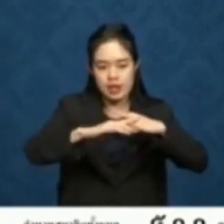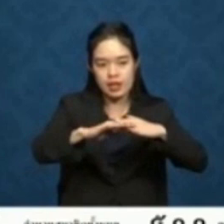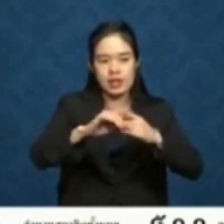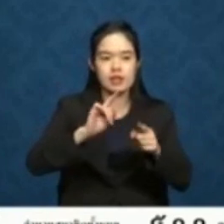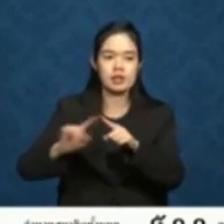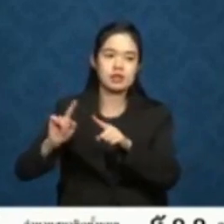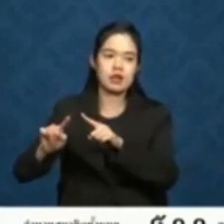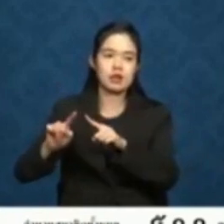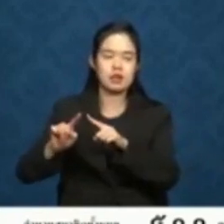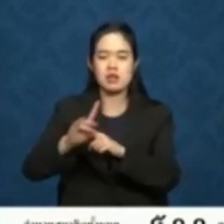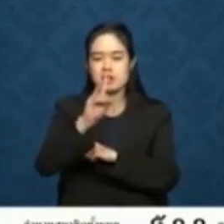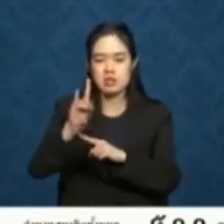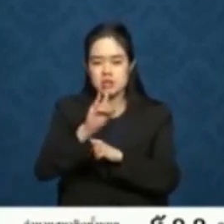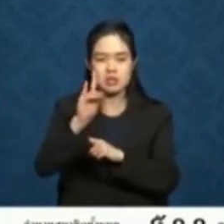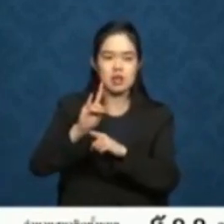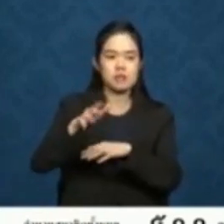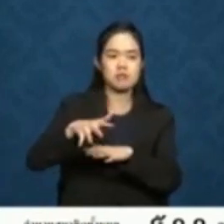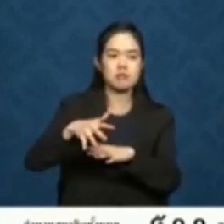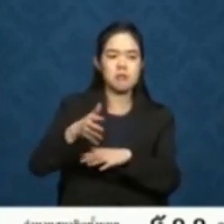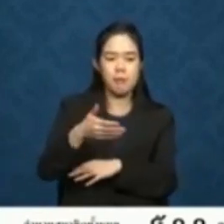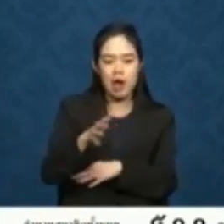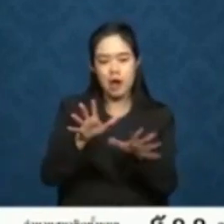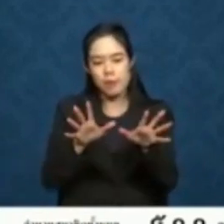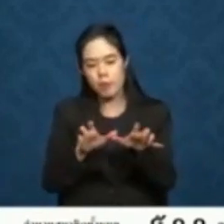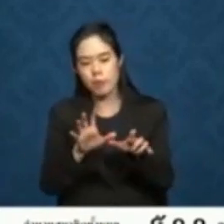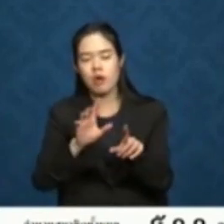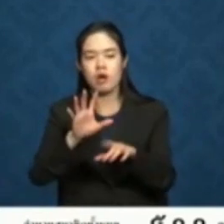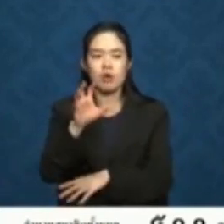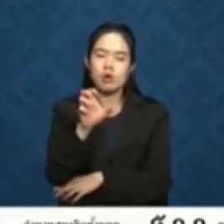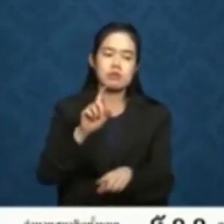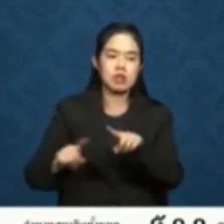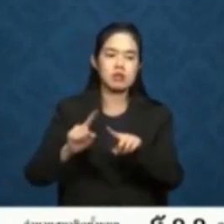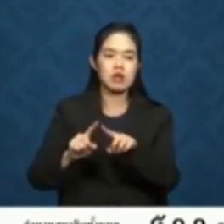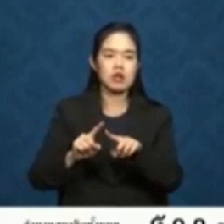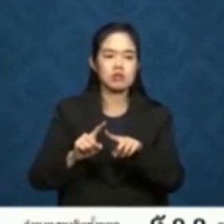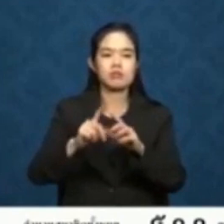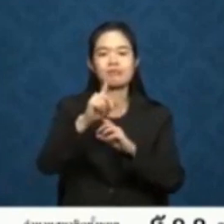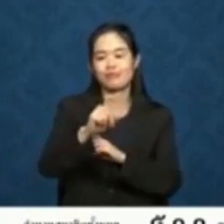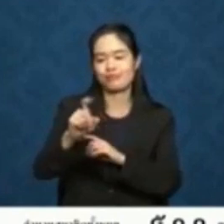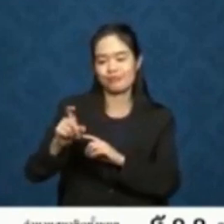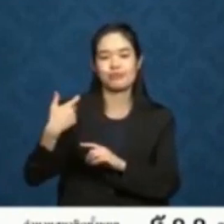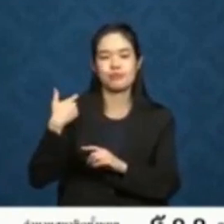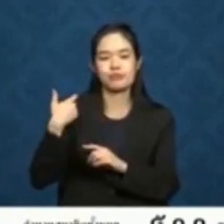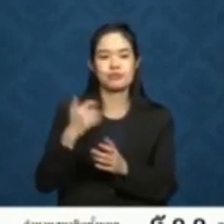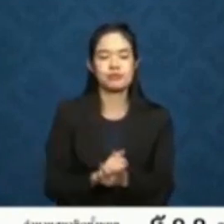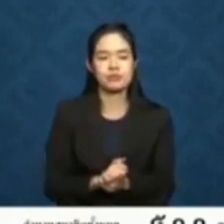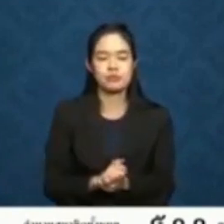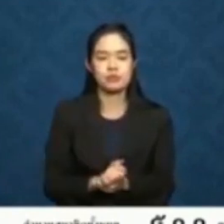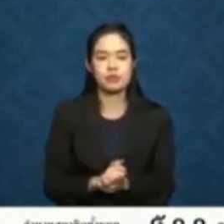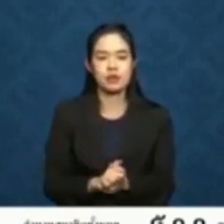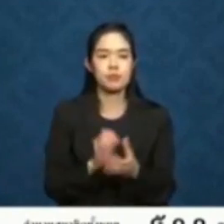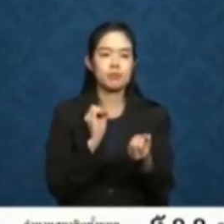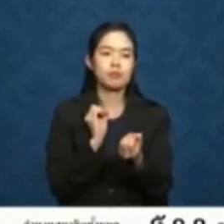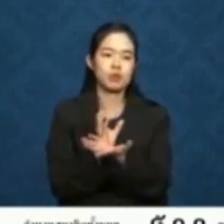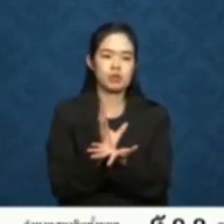ำและหาดอื่นๆครับมีสัตว์น้ำลอยเกยเตื่อลอยเกยตื้นตายเป็นจำนวนมากด้วยเช่นกันครับเหตุการณ์